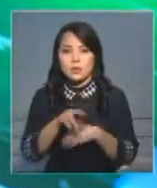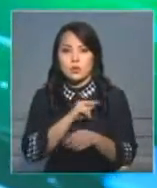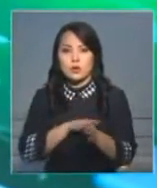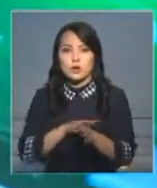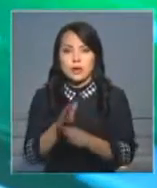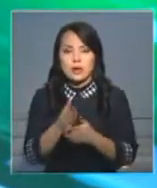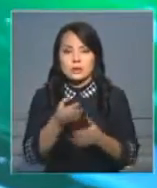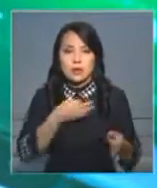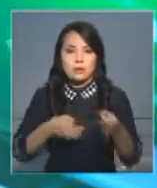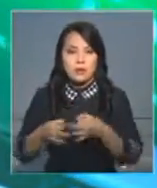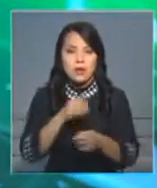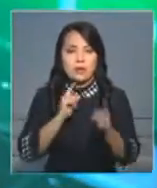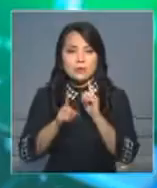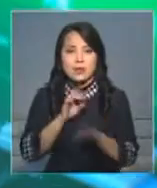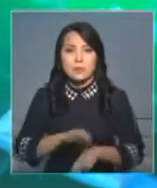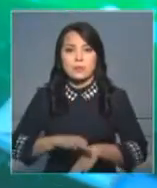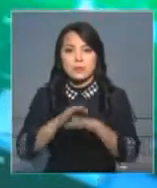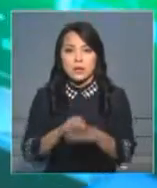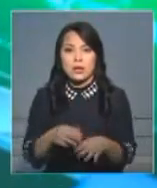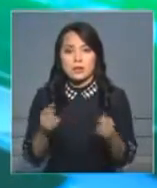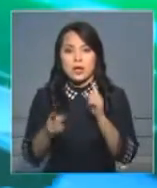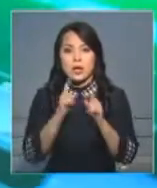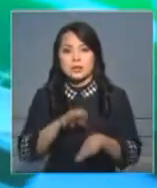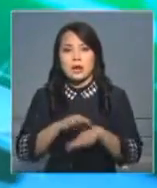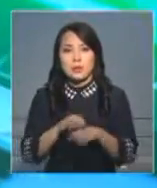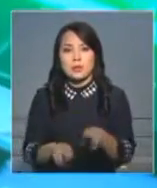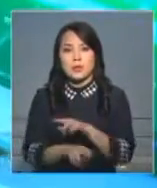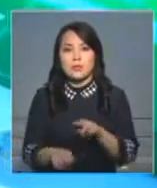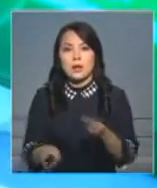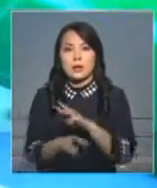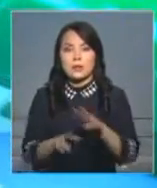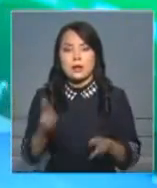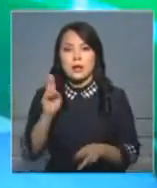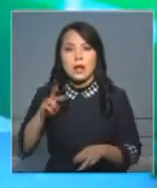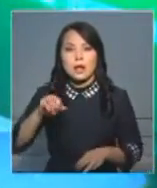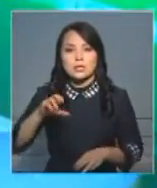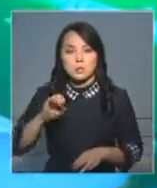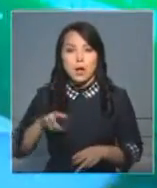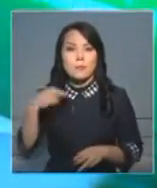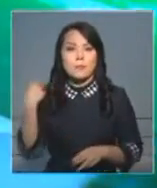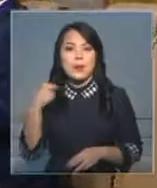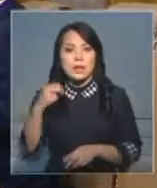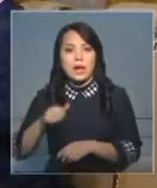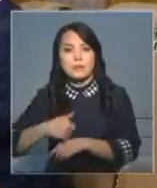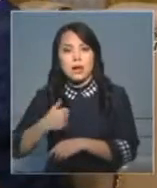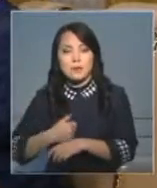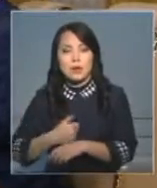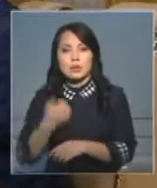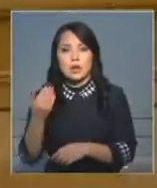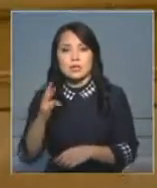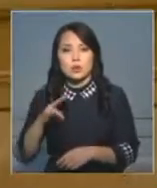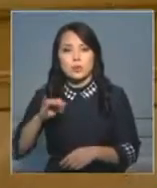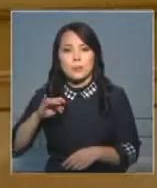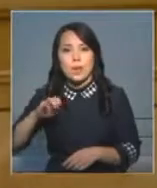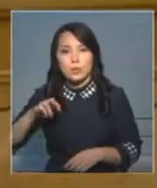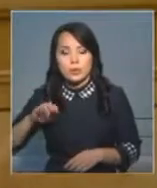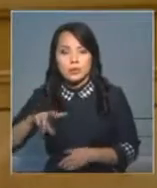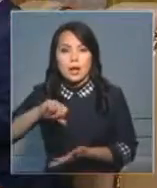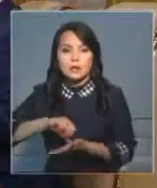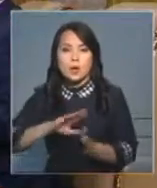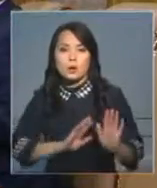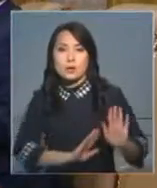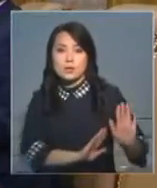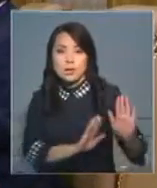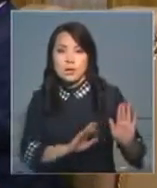асыру жөнінде кеңес өткізді. Жиынға премьер-министр Кәрім Мәсімов, президент әкімшілігінің басшысы Нұрлан Нығматулин мен оның